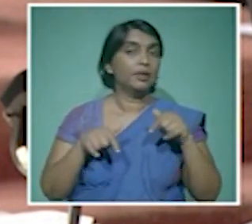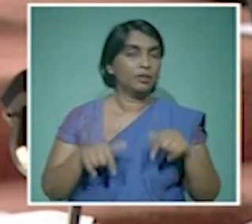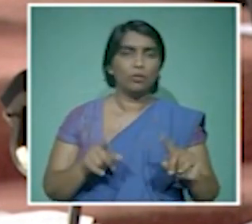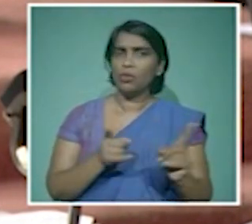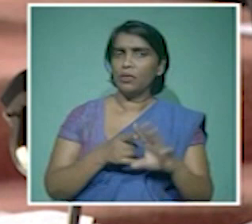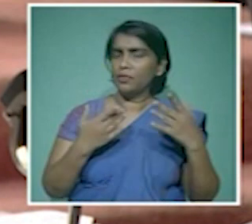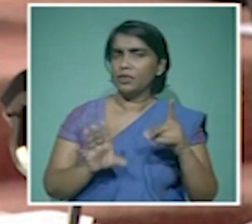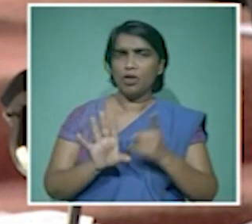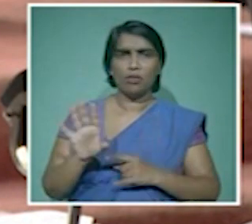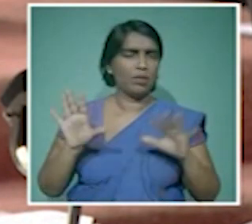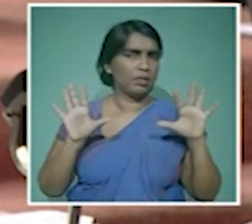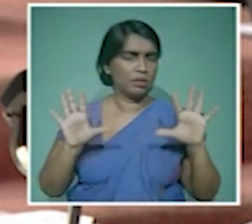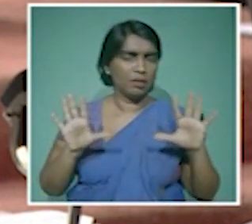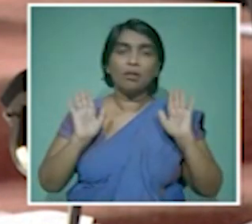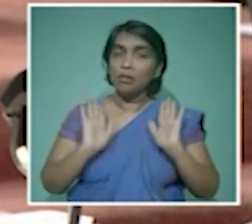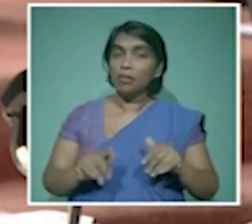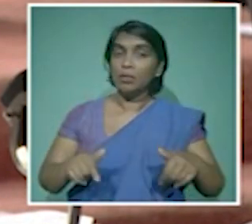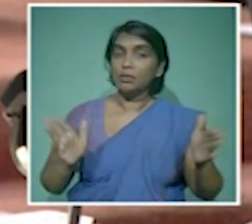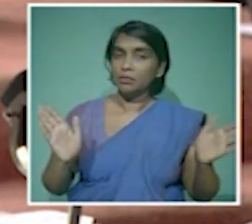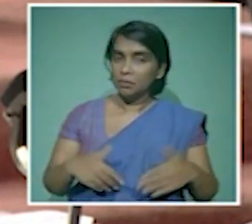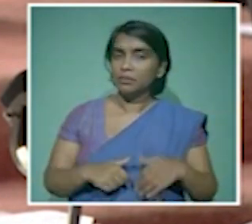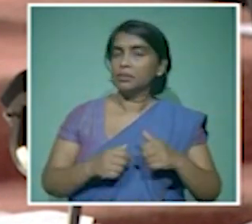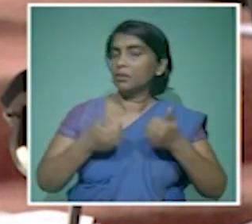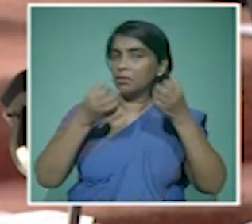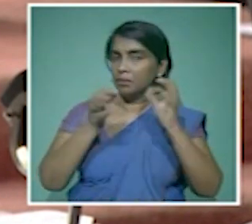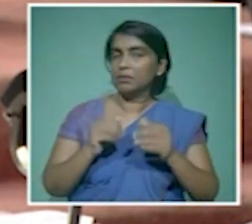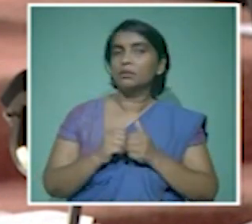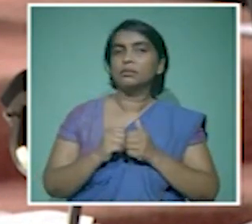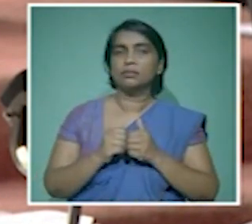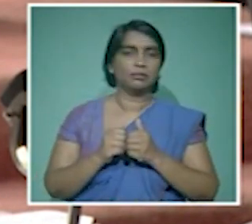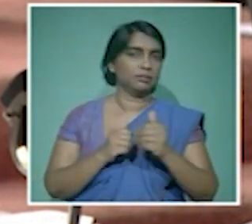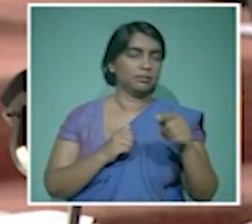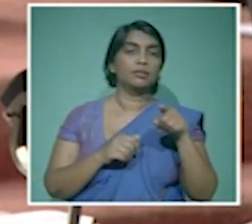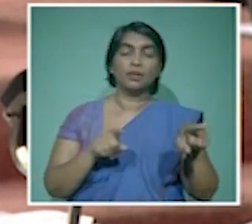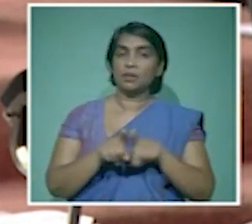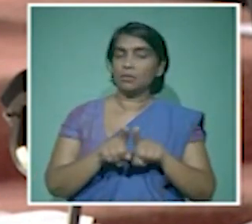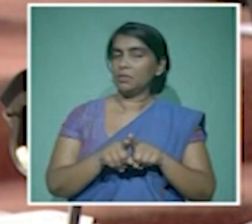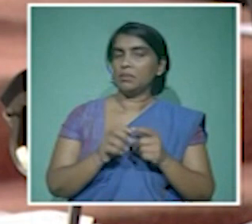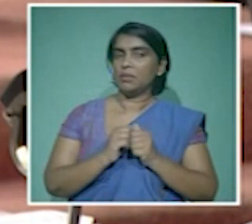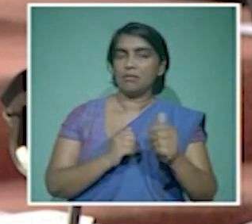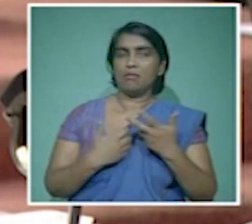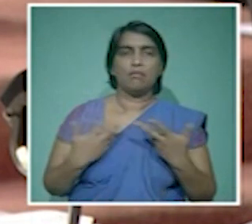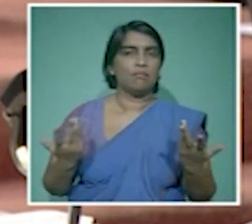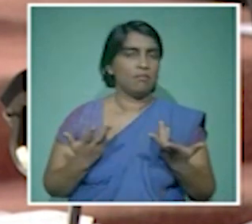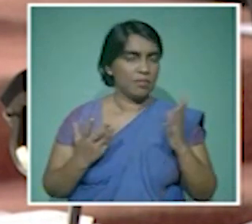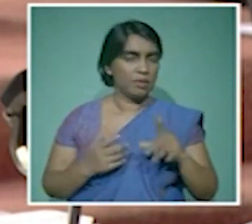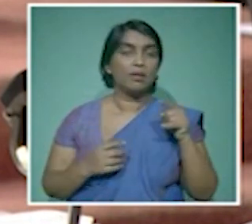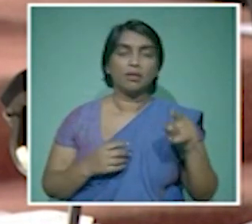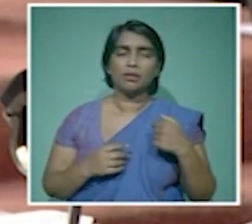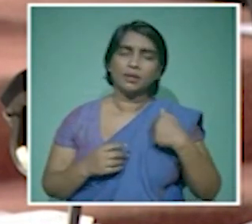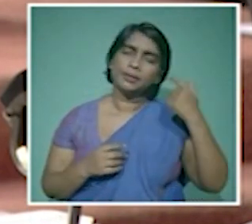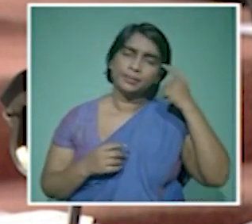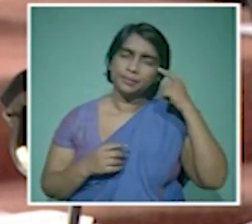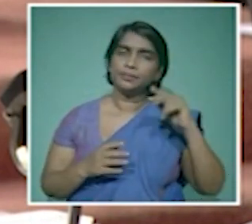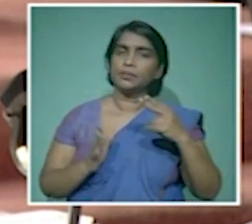மீண்டும் சீரமைக்க முடியாத ஒரு நிலையிலேயே இருக்கின்றது. ஏனென்றால் ஒரு சரியான தேசிய கொள்கை வகுக்கின்ற போது இந்த